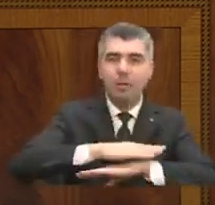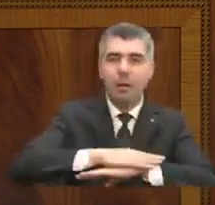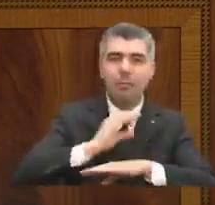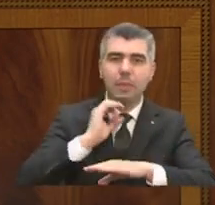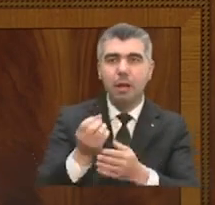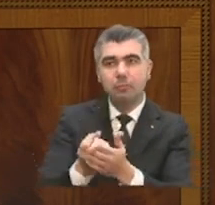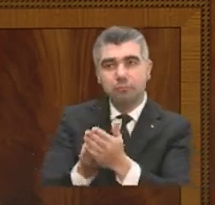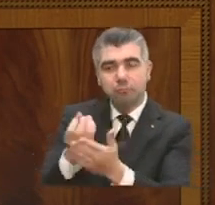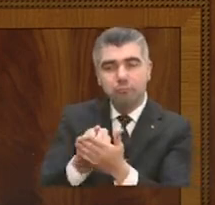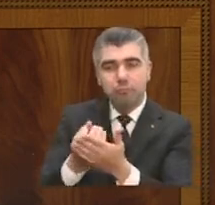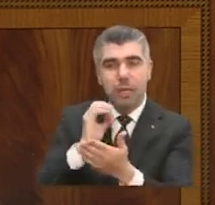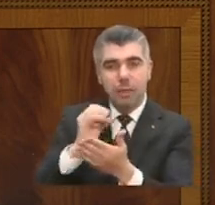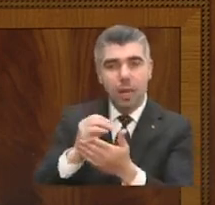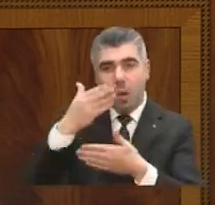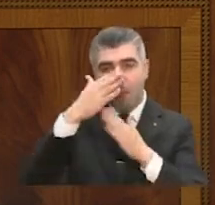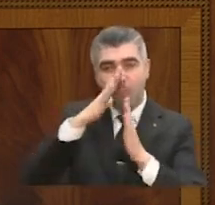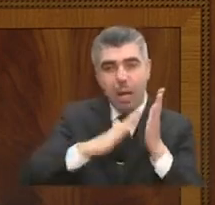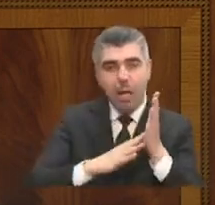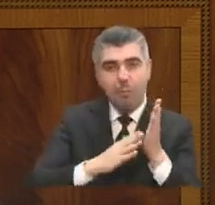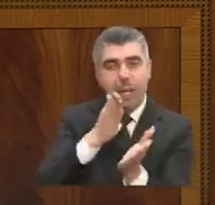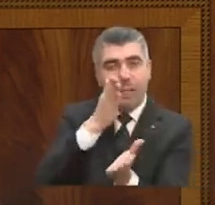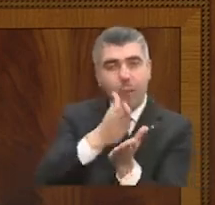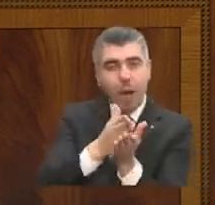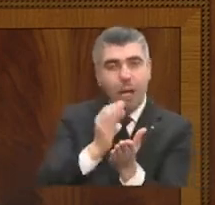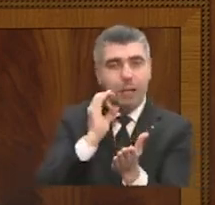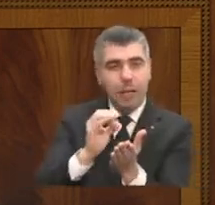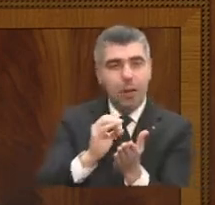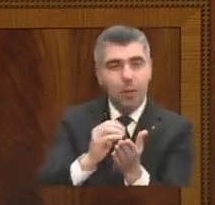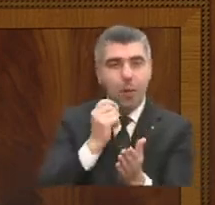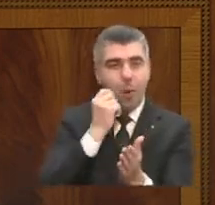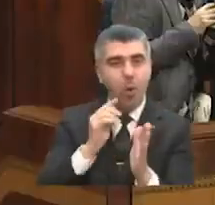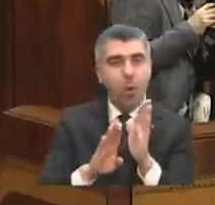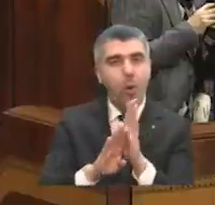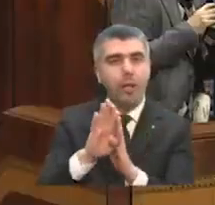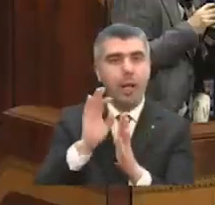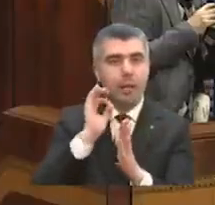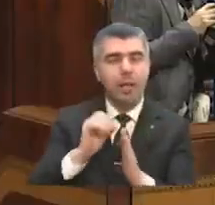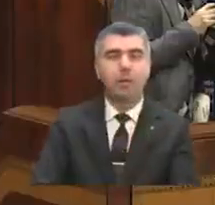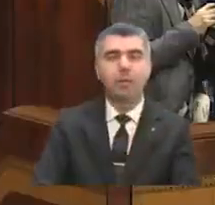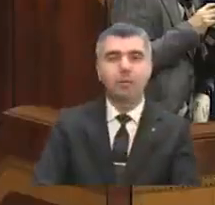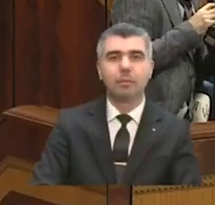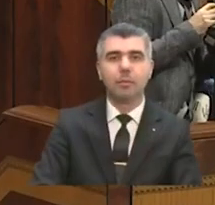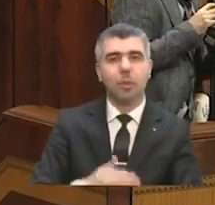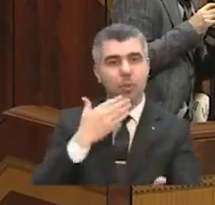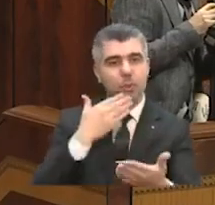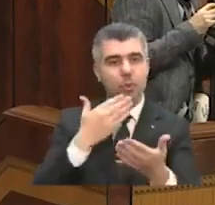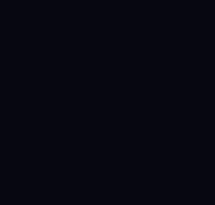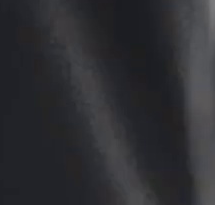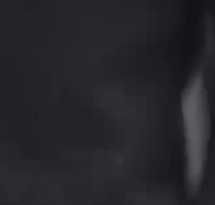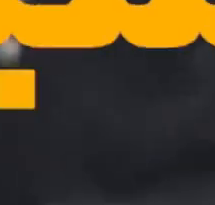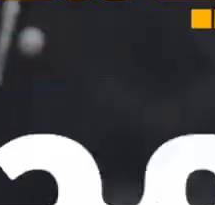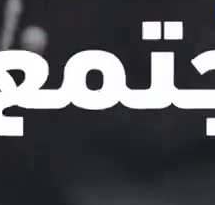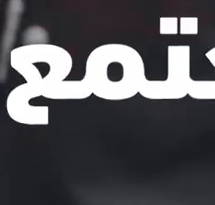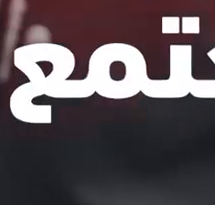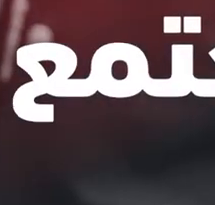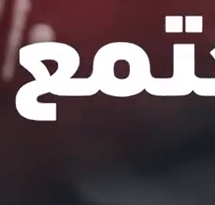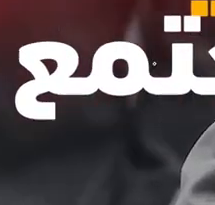لإعطاء الدروس للآخرين عن الديمقراطية وحقوق الإنسان. شكراً سيد الرئيس.